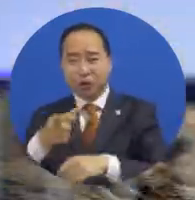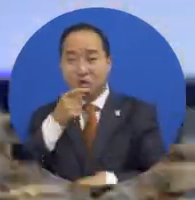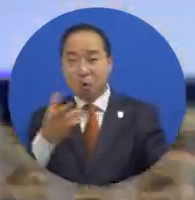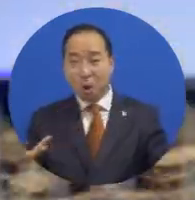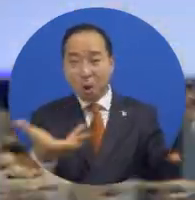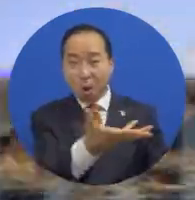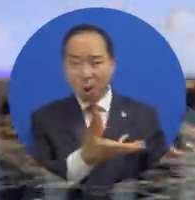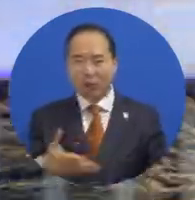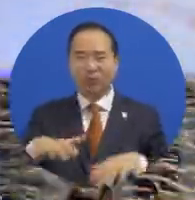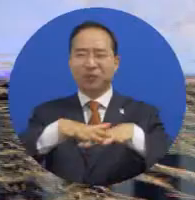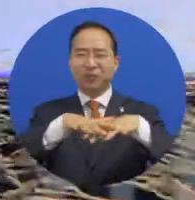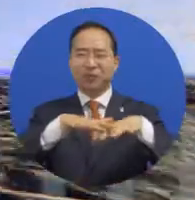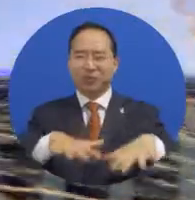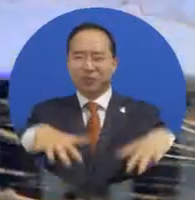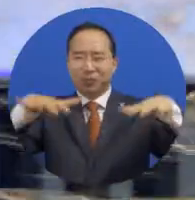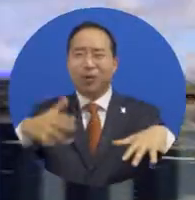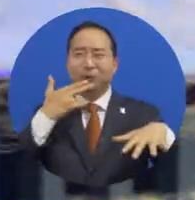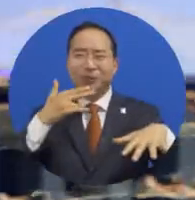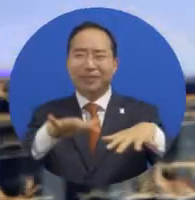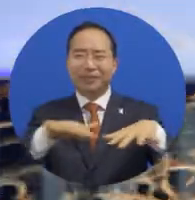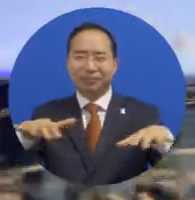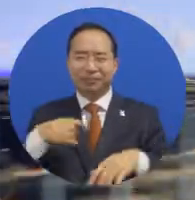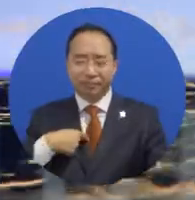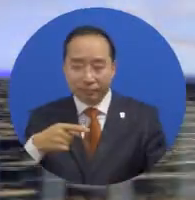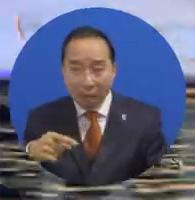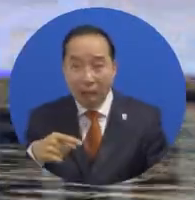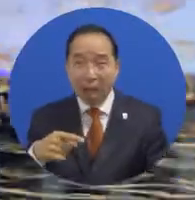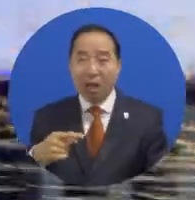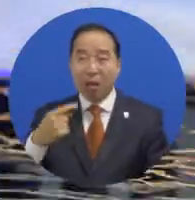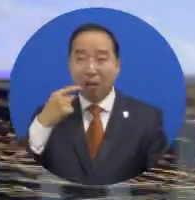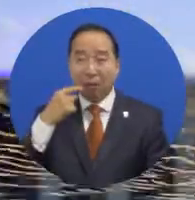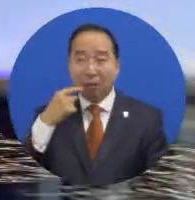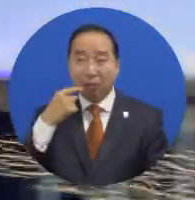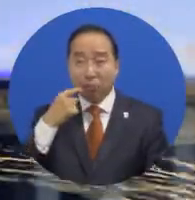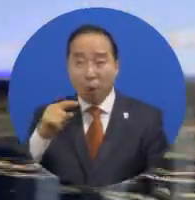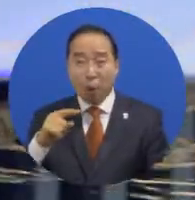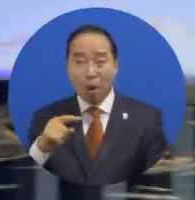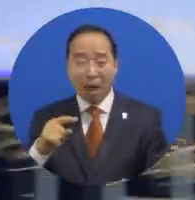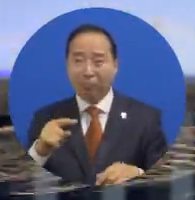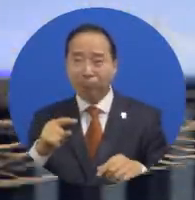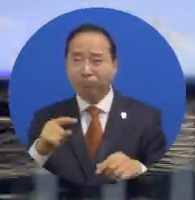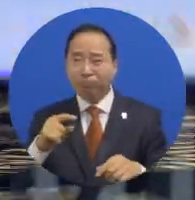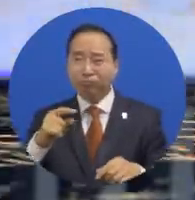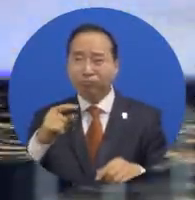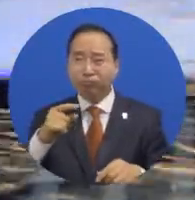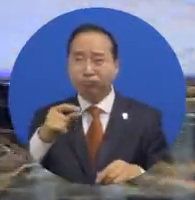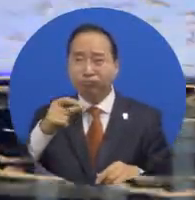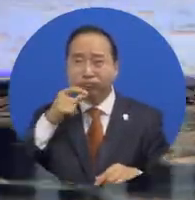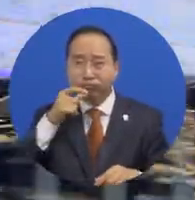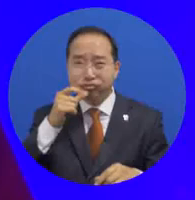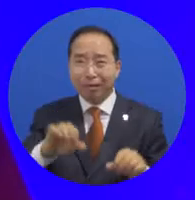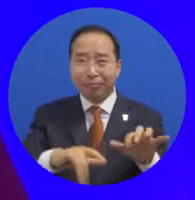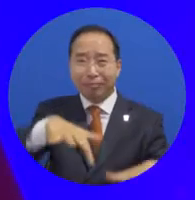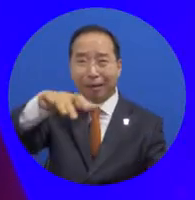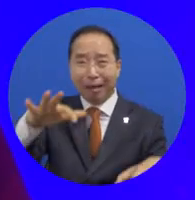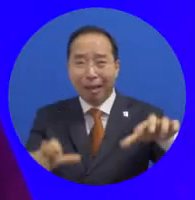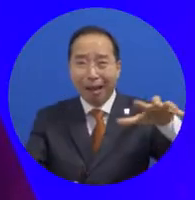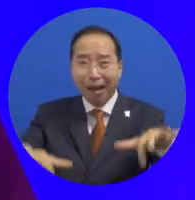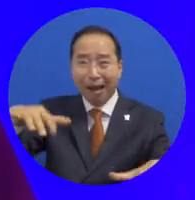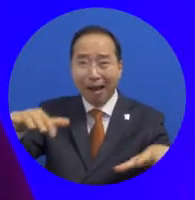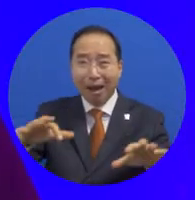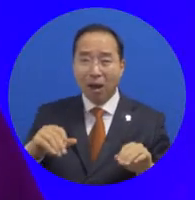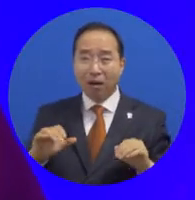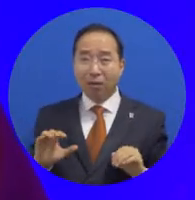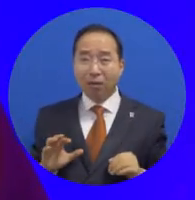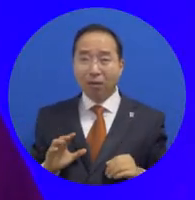수영을 하려고 딱 앞에 나섰는데 황토물이 막 넘실대죠. 뭐 거의 파도 수준이에요. 야, 내가